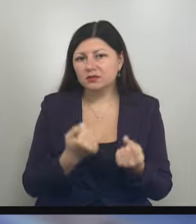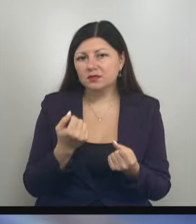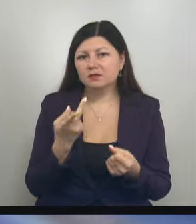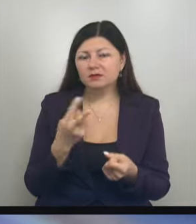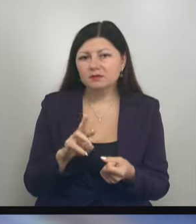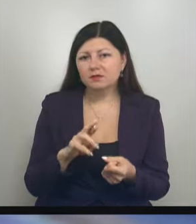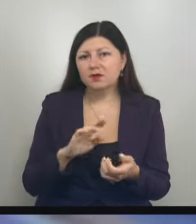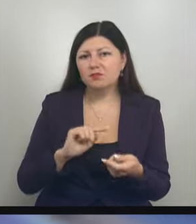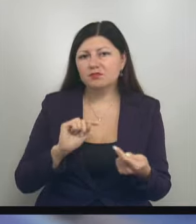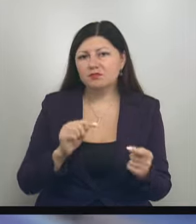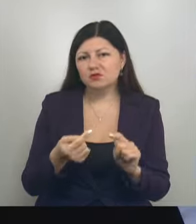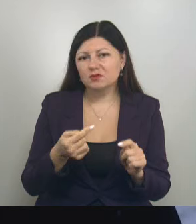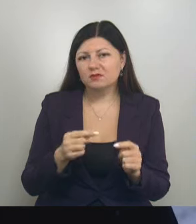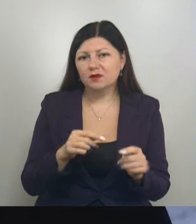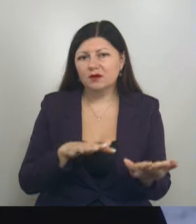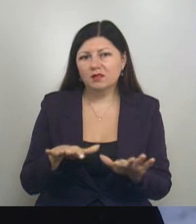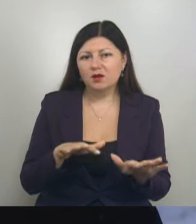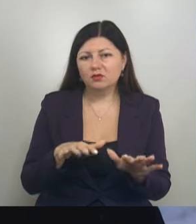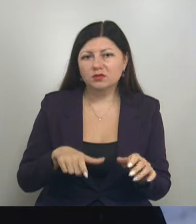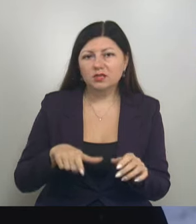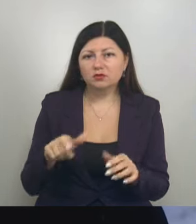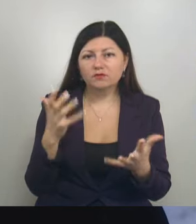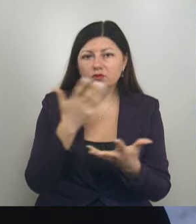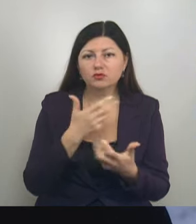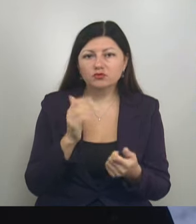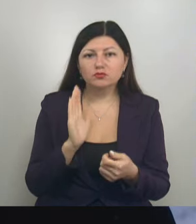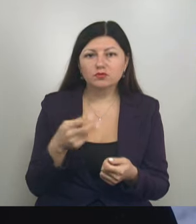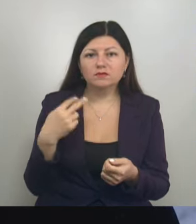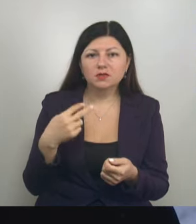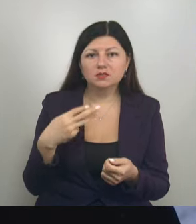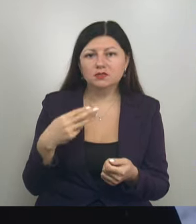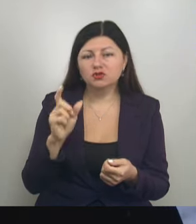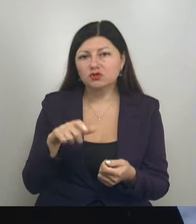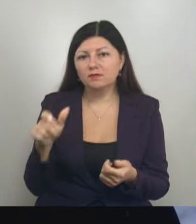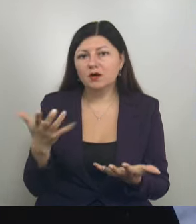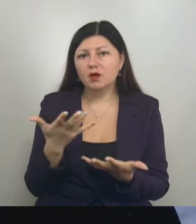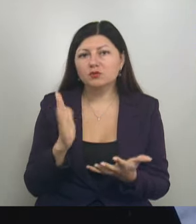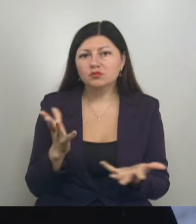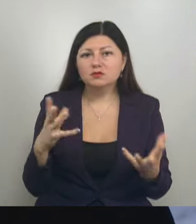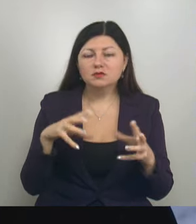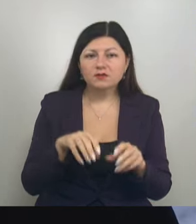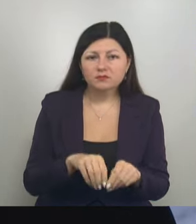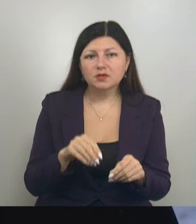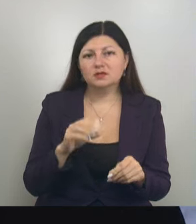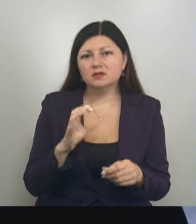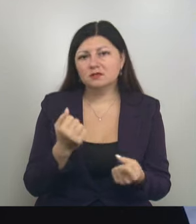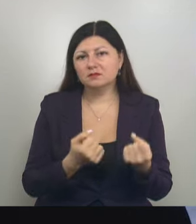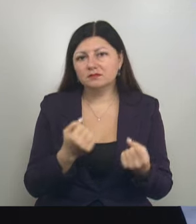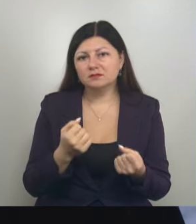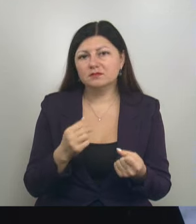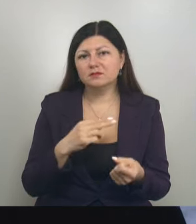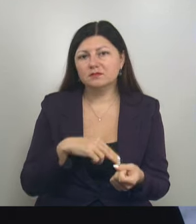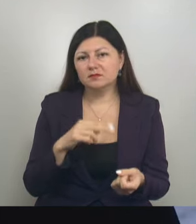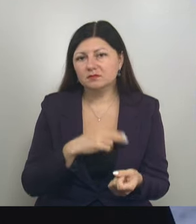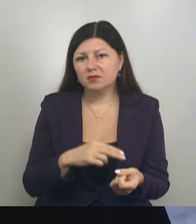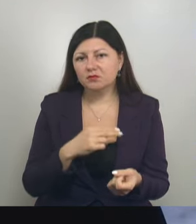обработки противогололедными материалами тротуаров. В ночь это у нас будет 20-30 человек, которые будут совместно с механизированными звеньями